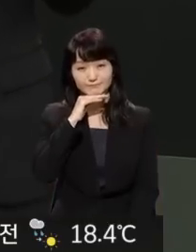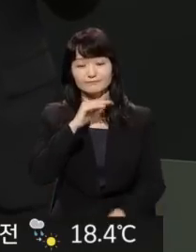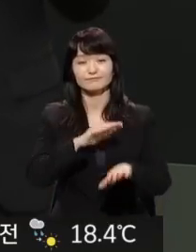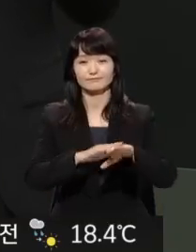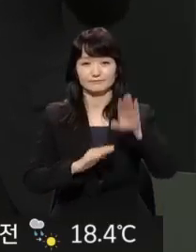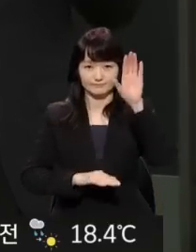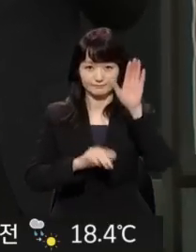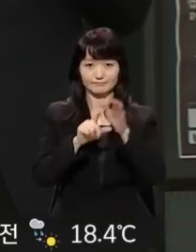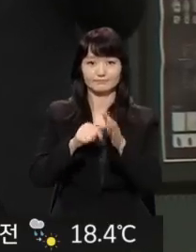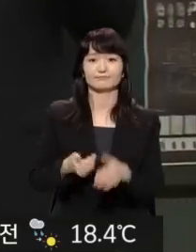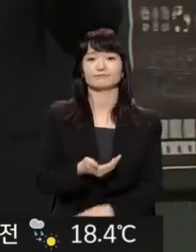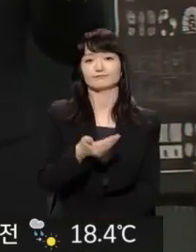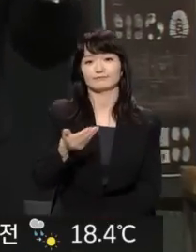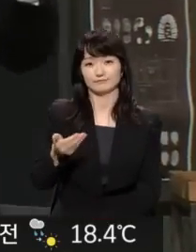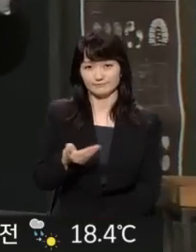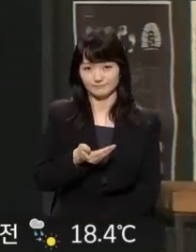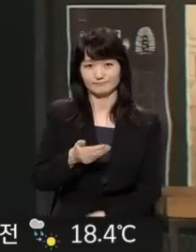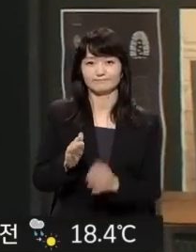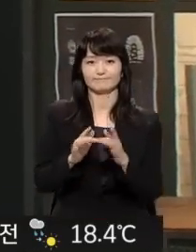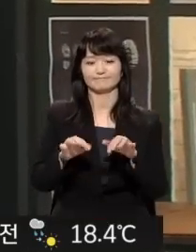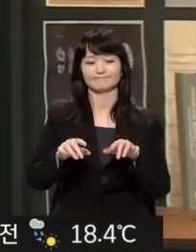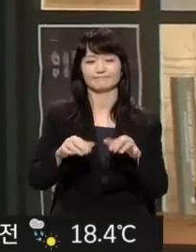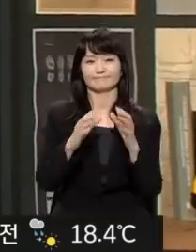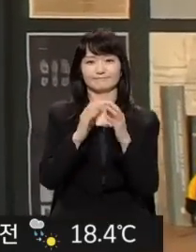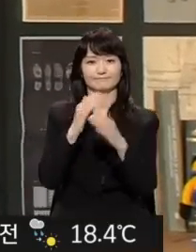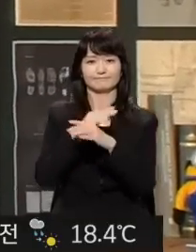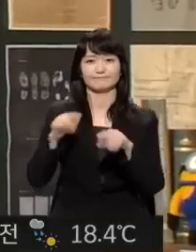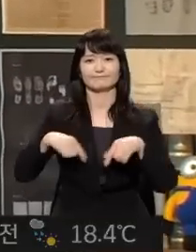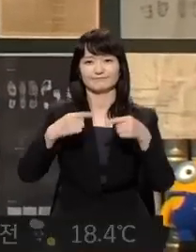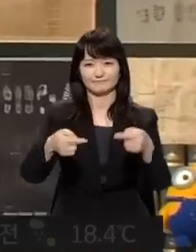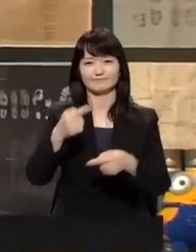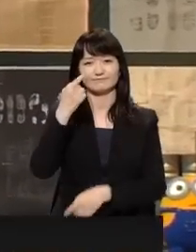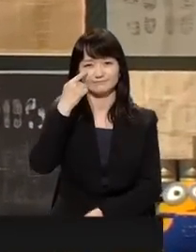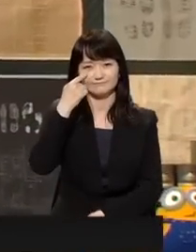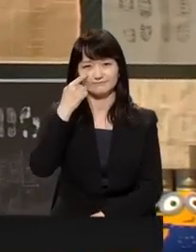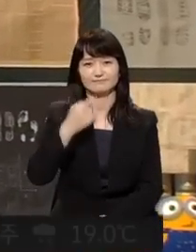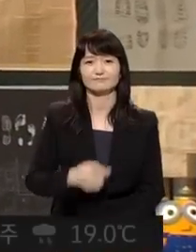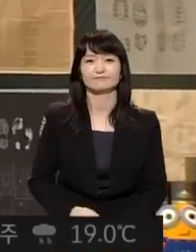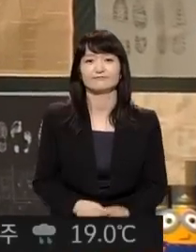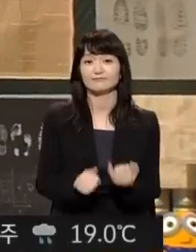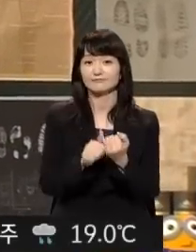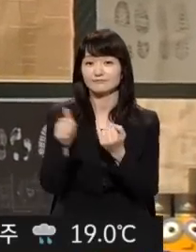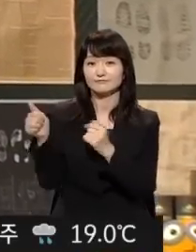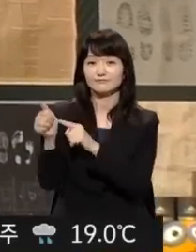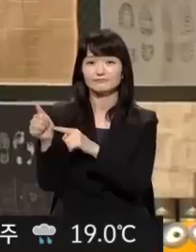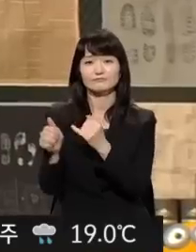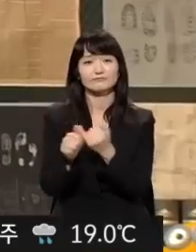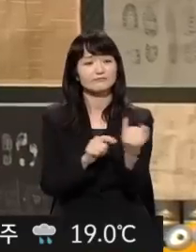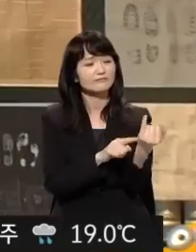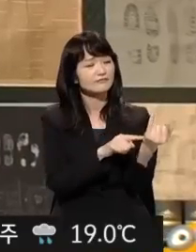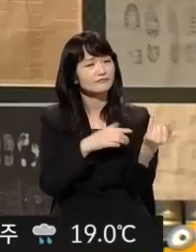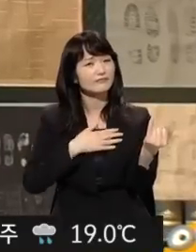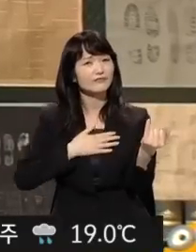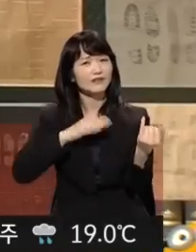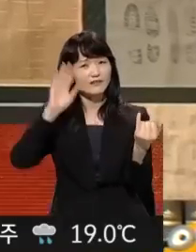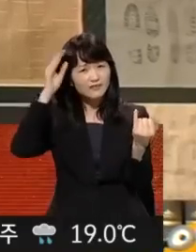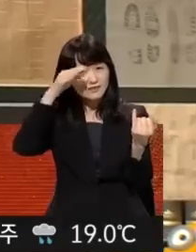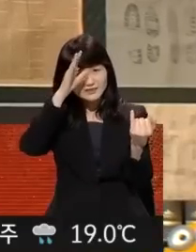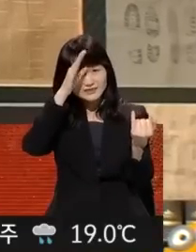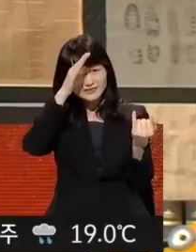부처핸접 타임 우리 가족 여러분들도 채팅창에 O x와 함께 참여해 보시죠 먼저 남편입니다 자기야 나